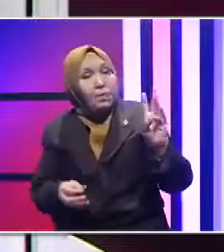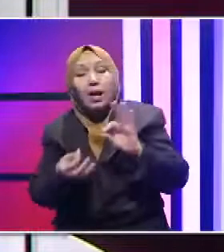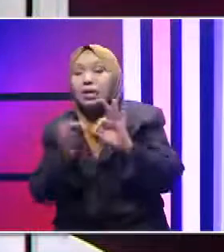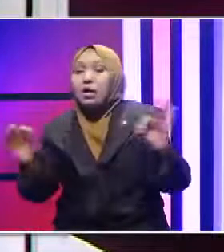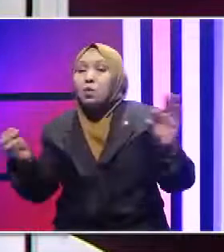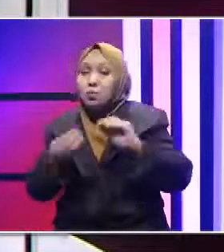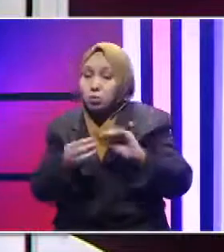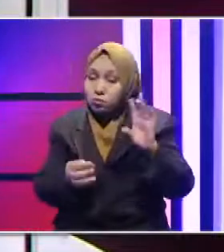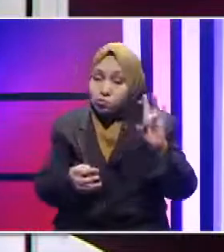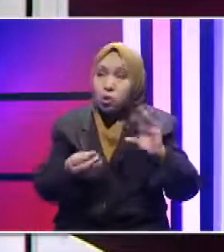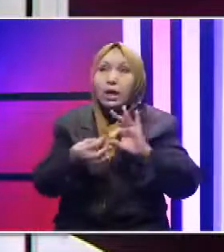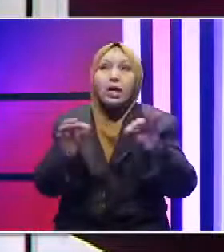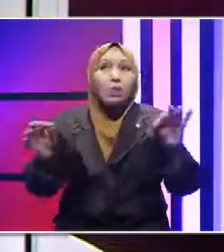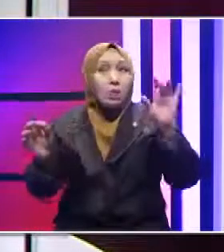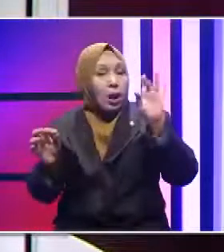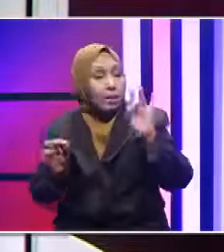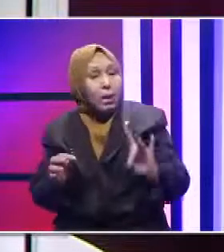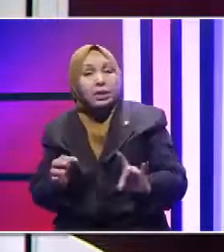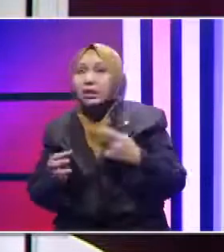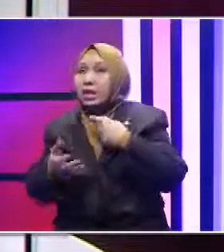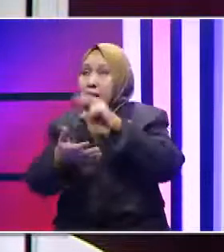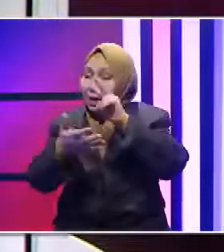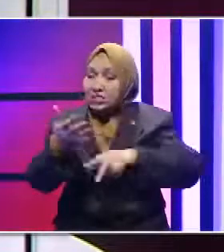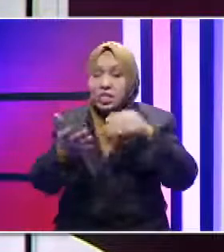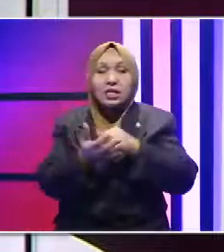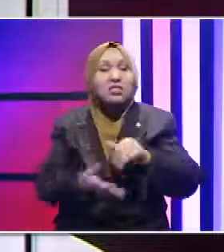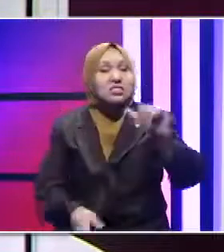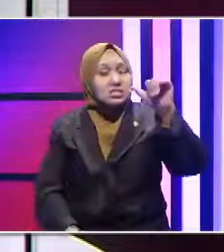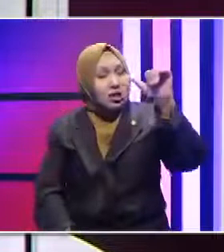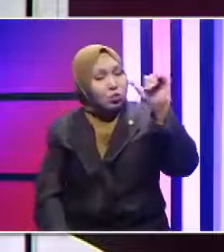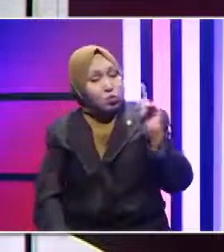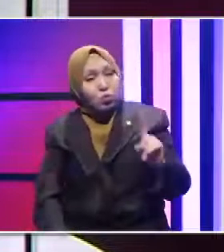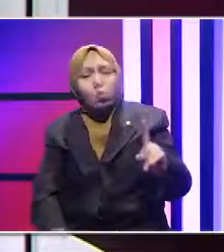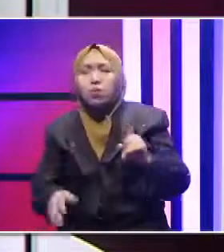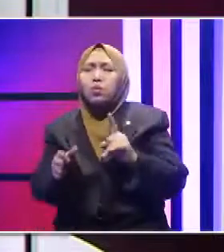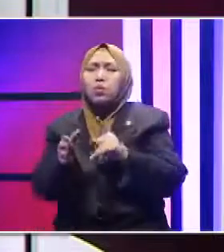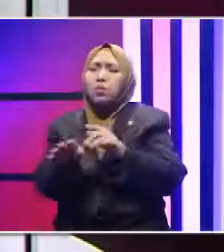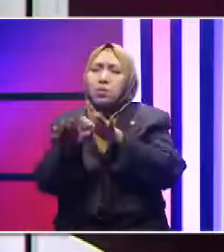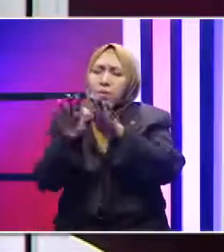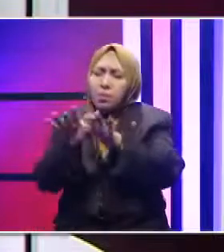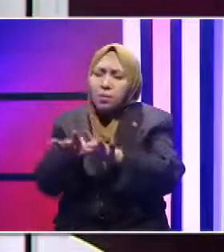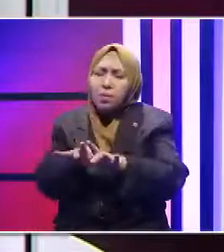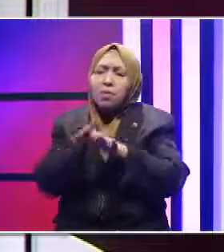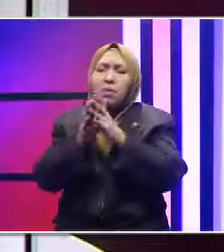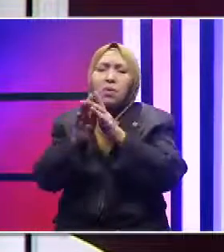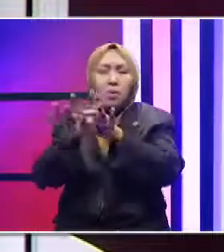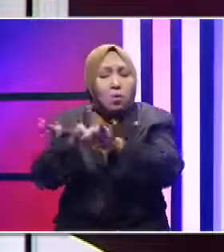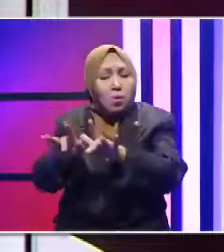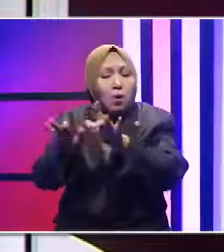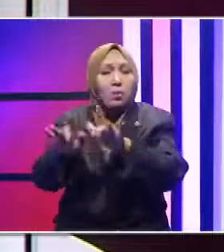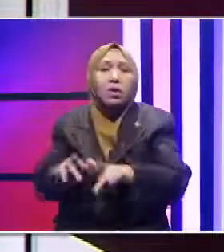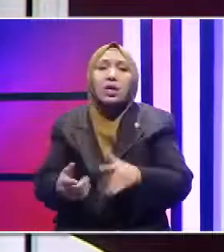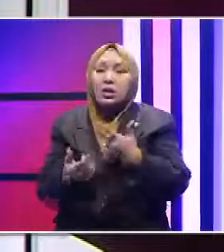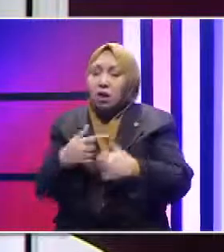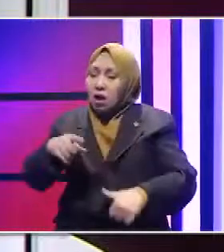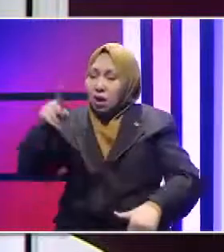7, ayat nombor 8. Masya. Yang kita nak baca sekali lagi satu rayuan daripada Allah SWT. Allah bukan marah. Betul. Allah bukan marah, ya,